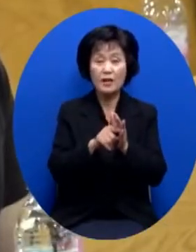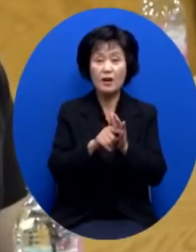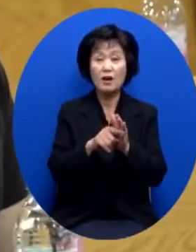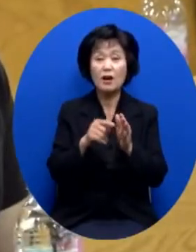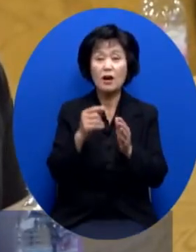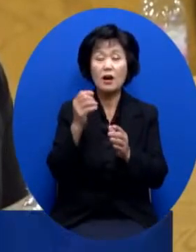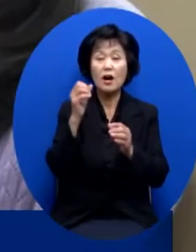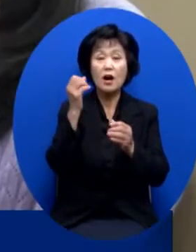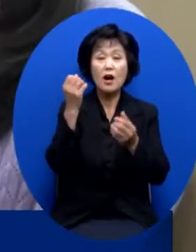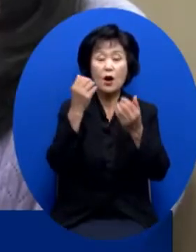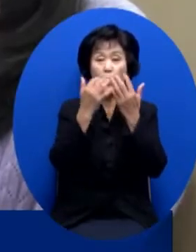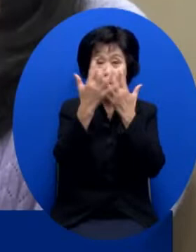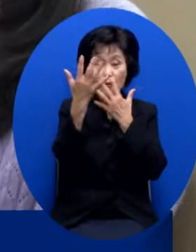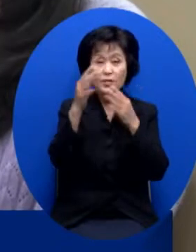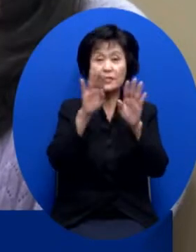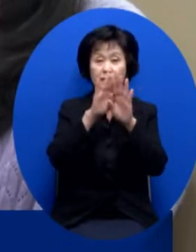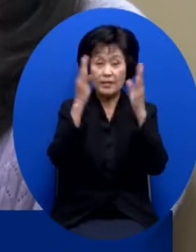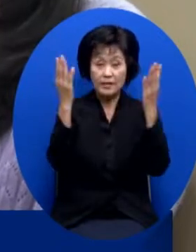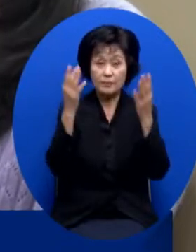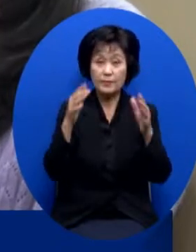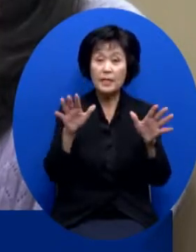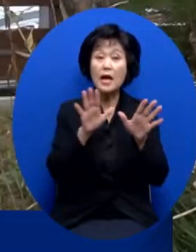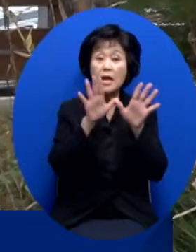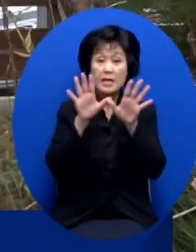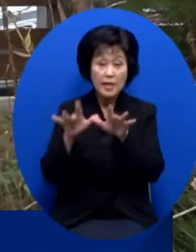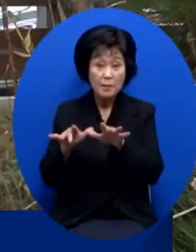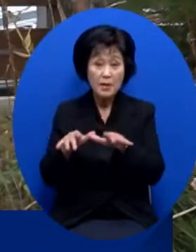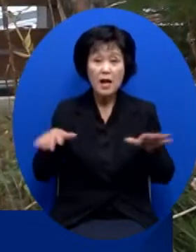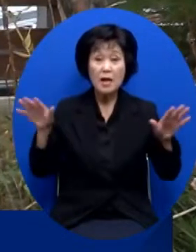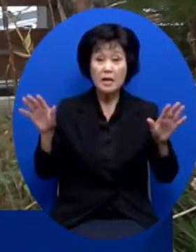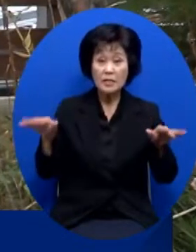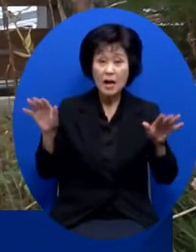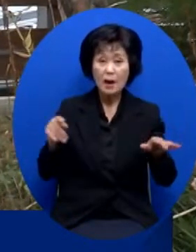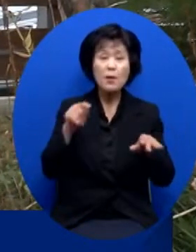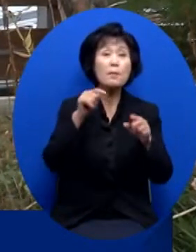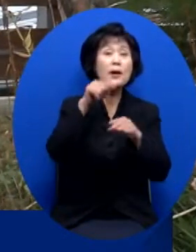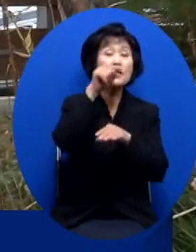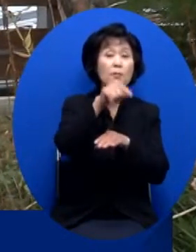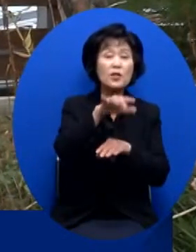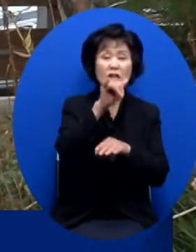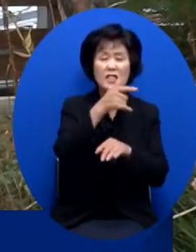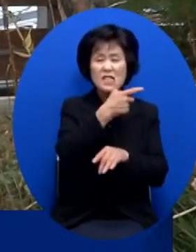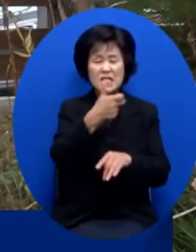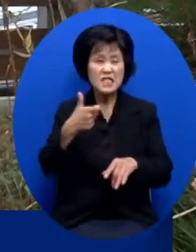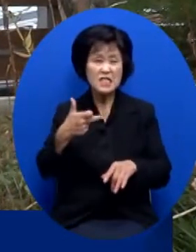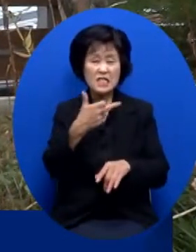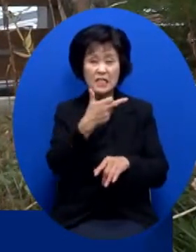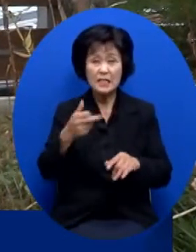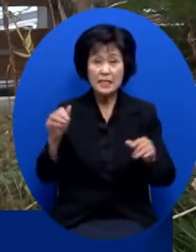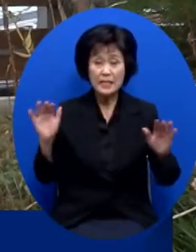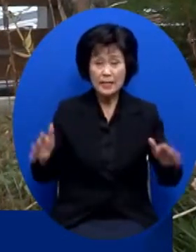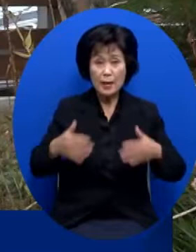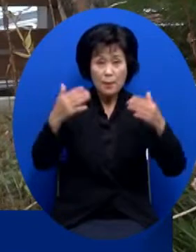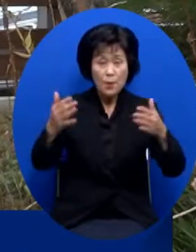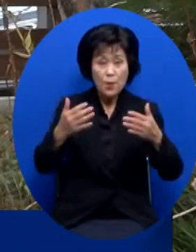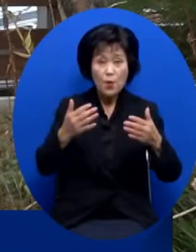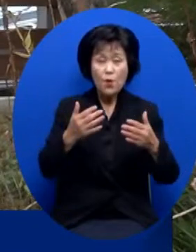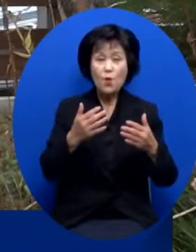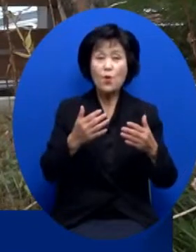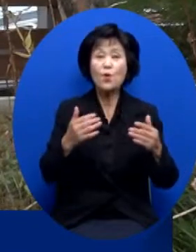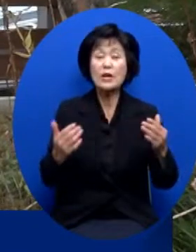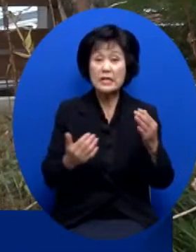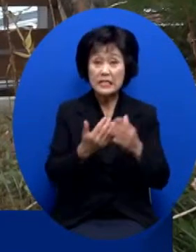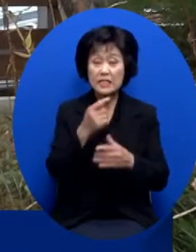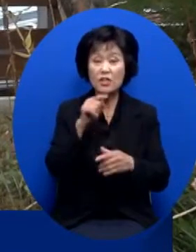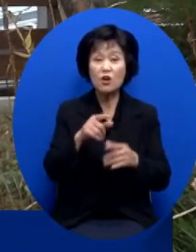나비가 날개짓 하나 하면 어느 반대편에 있는 곳에 큰 태풍을 일으키는 것처럼 이 지역사회도 그렇고 또 청년들에게도